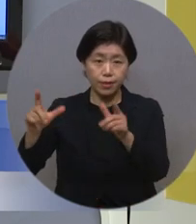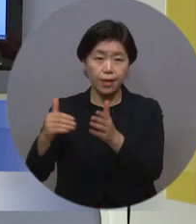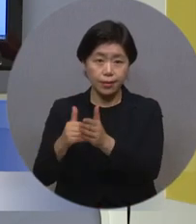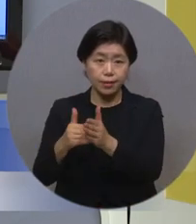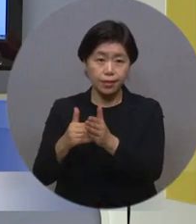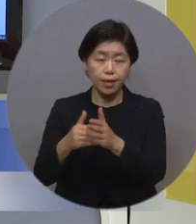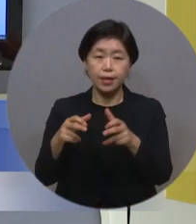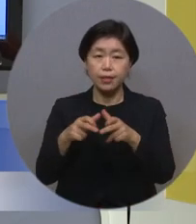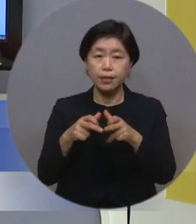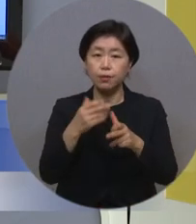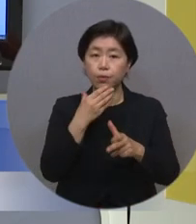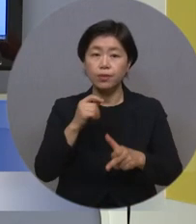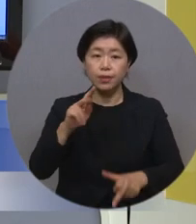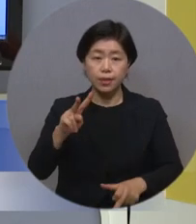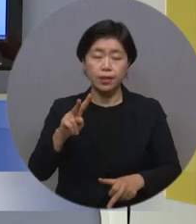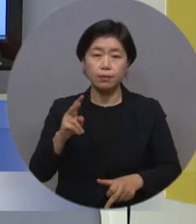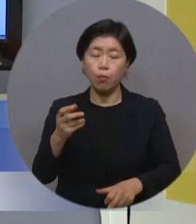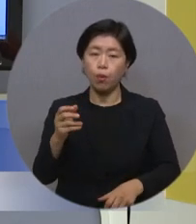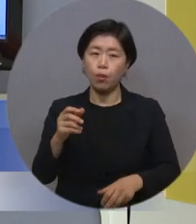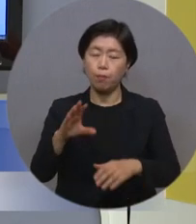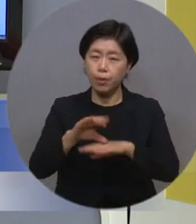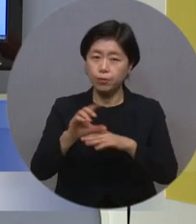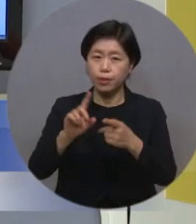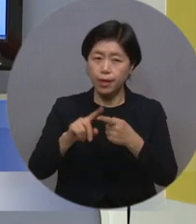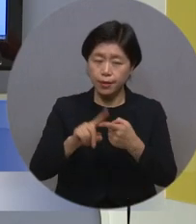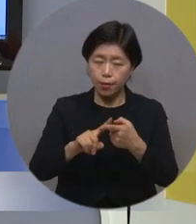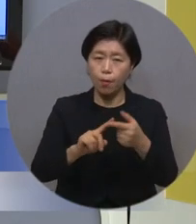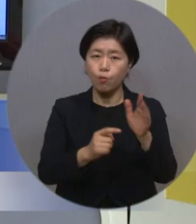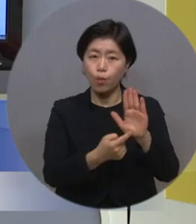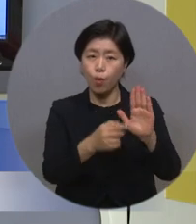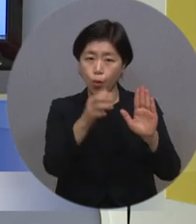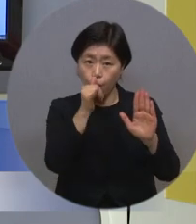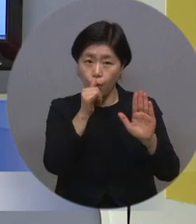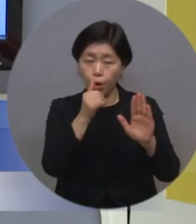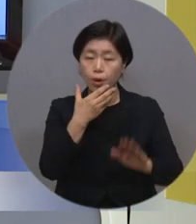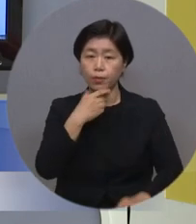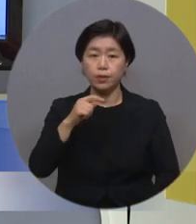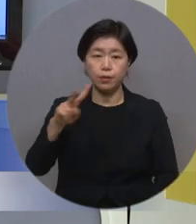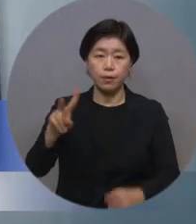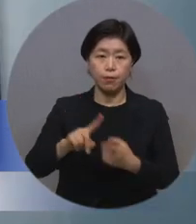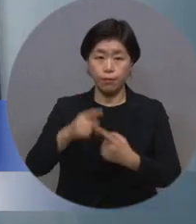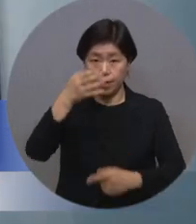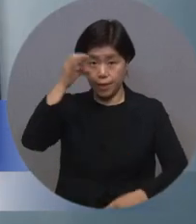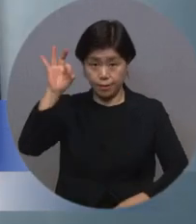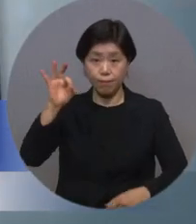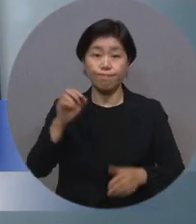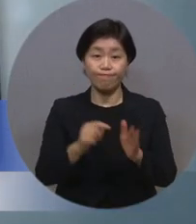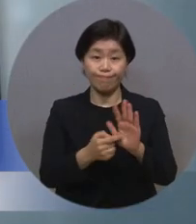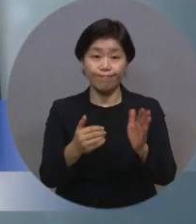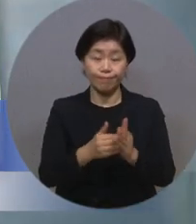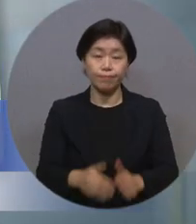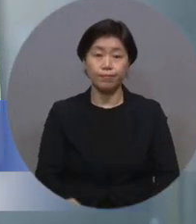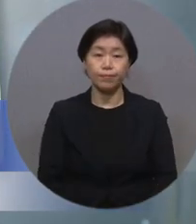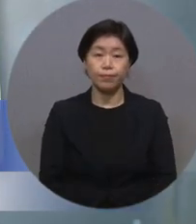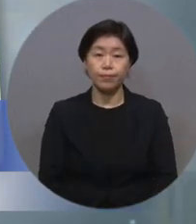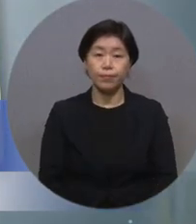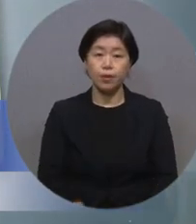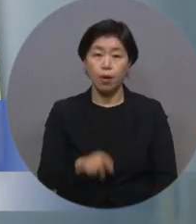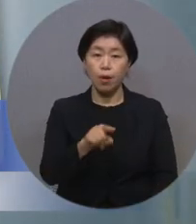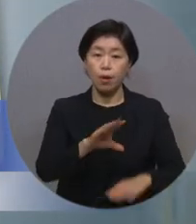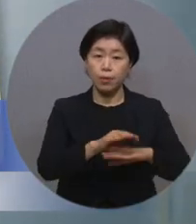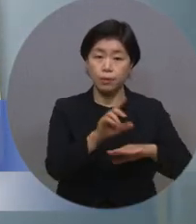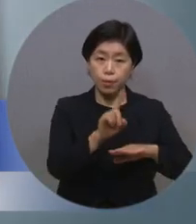선정결과를 발표하고이 장애인 복지 채널의 복지tv를 인정한다고 밝혔습니다 장애인복지 채널은